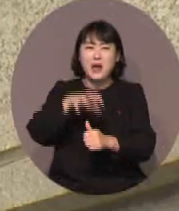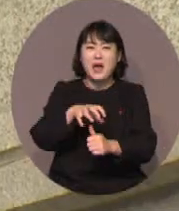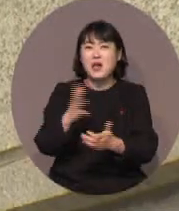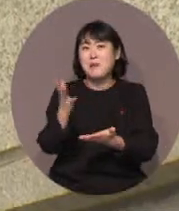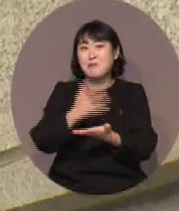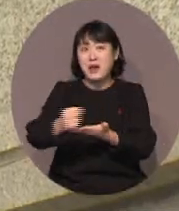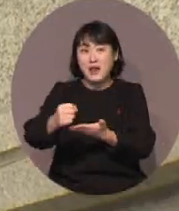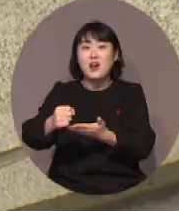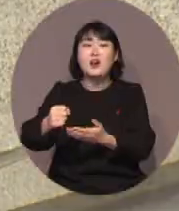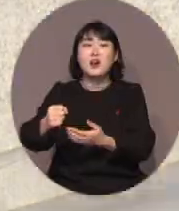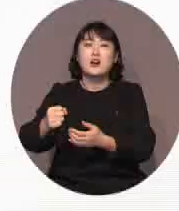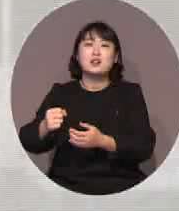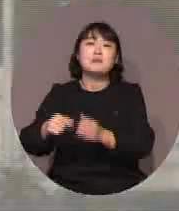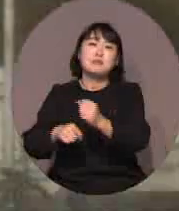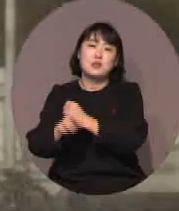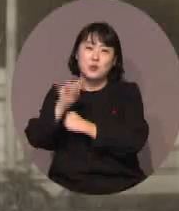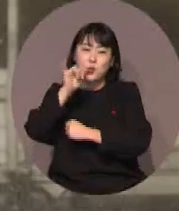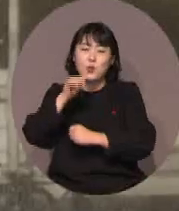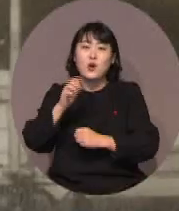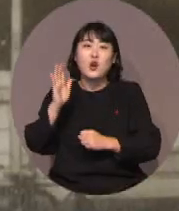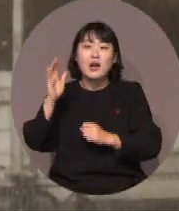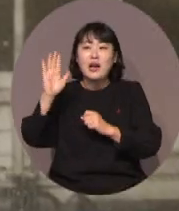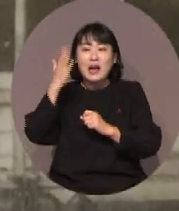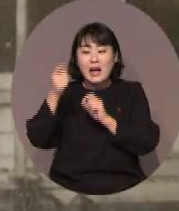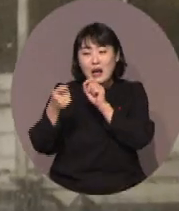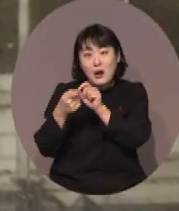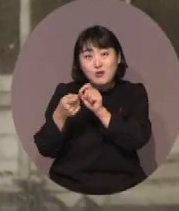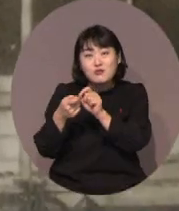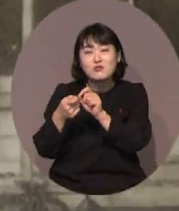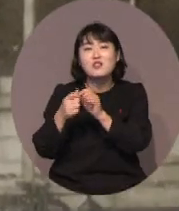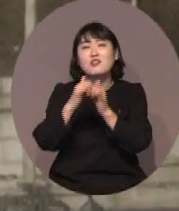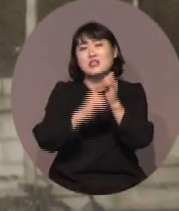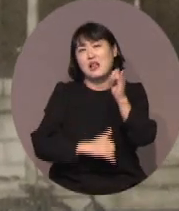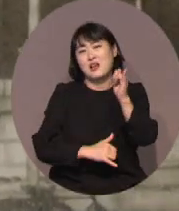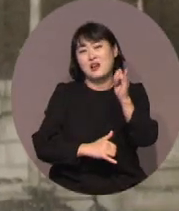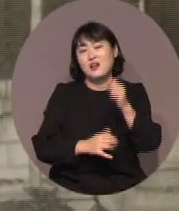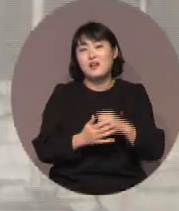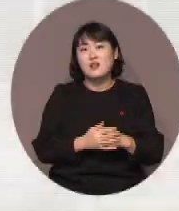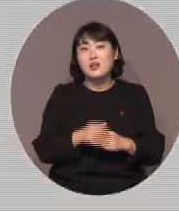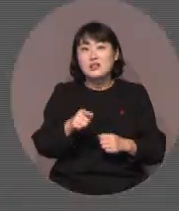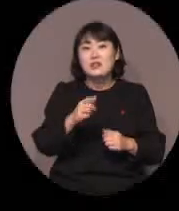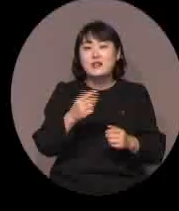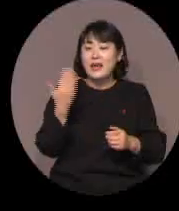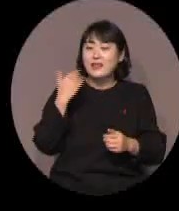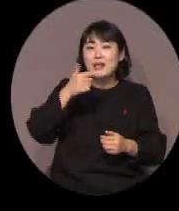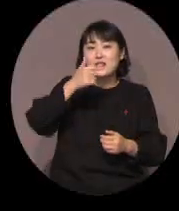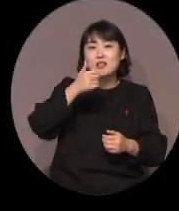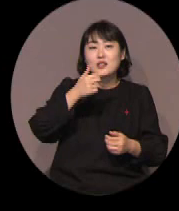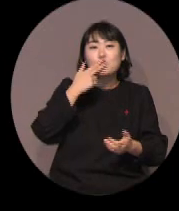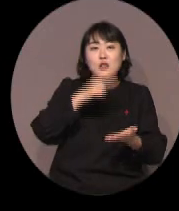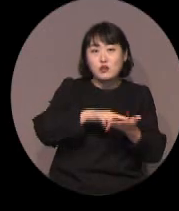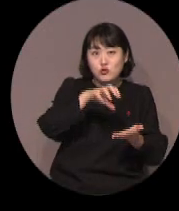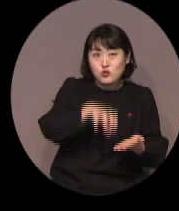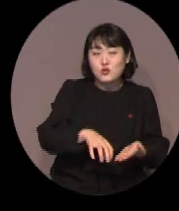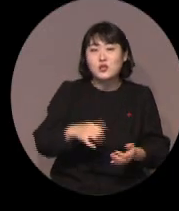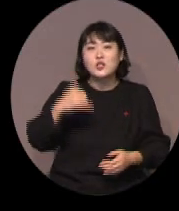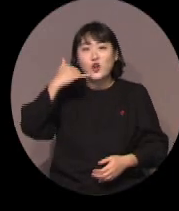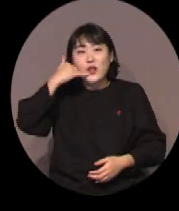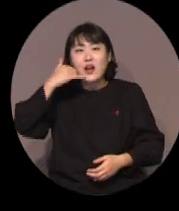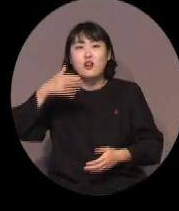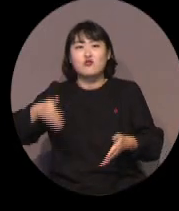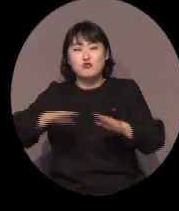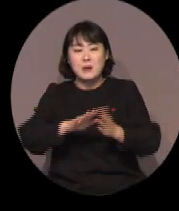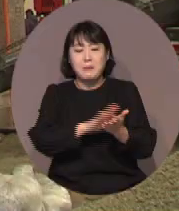상징이자 대전의 근대 역사를 고스란히 간직한 건물로 해방 이후 최신청과 대전 전신전화국 등 다양한